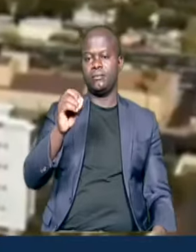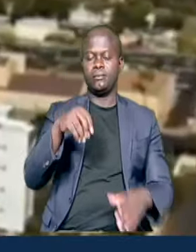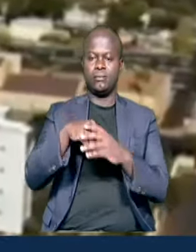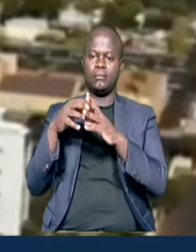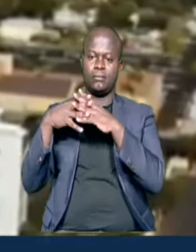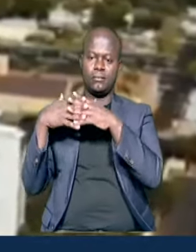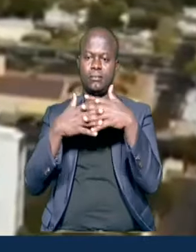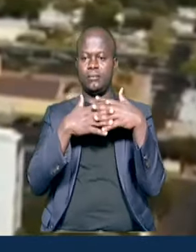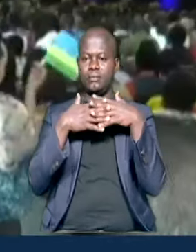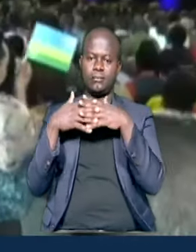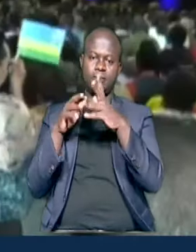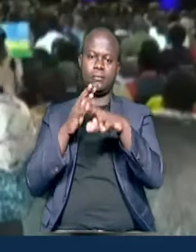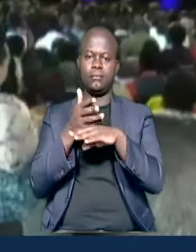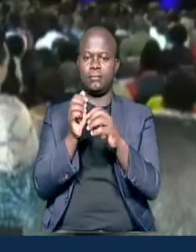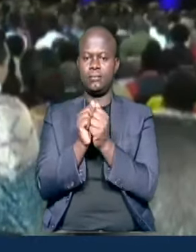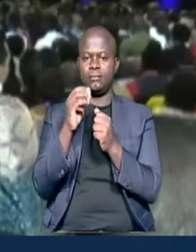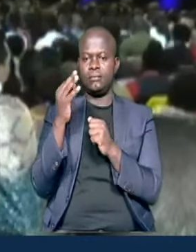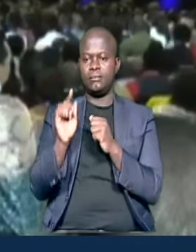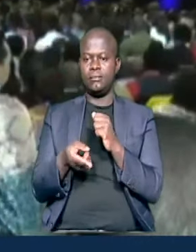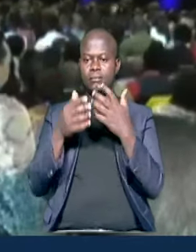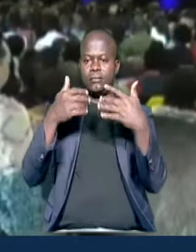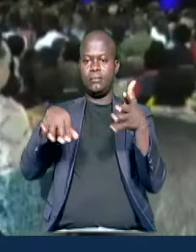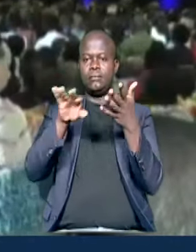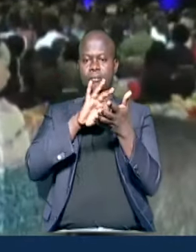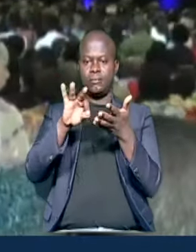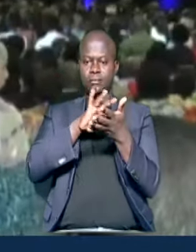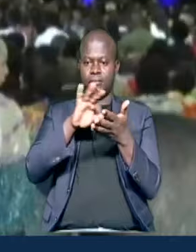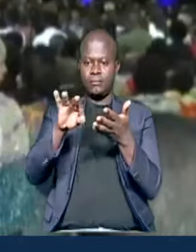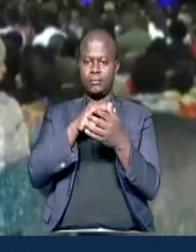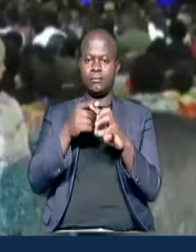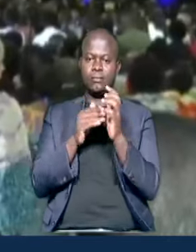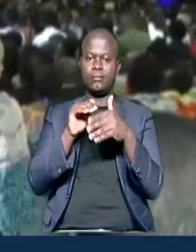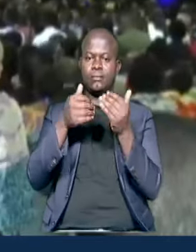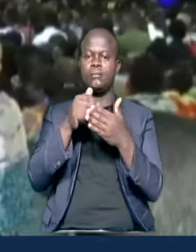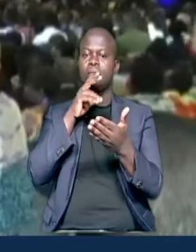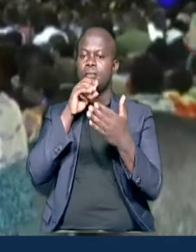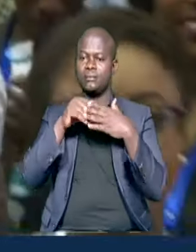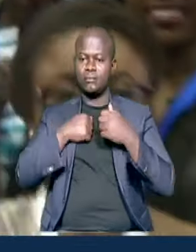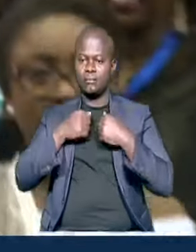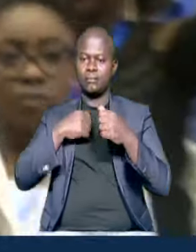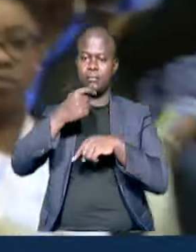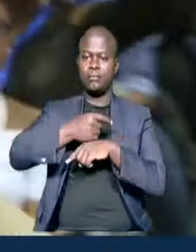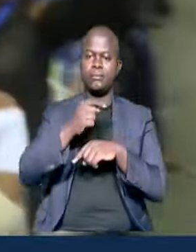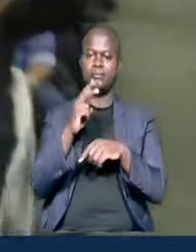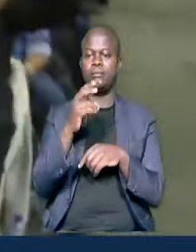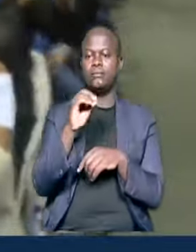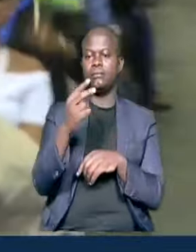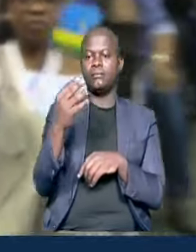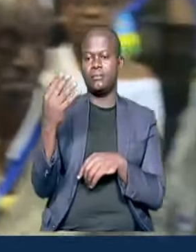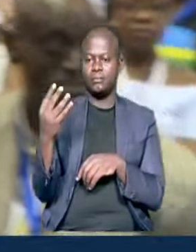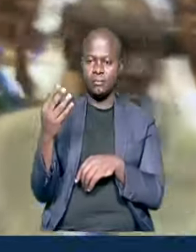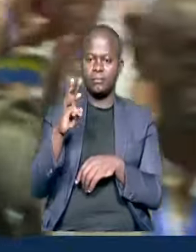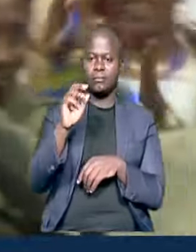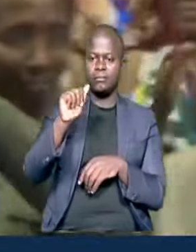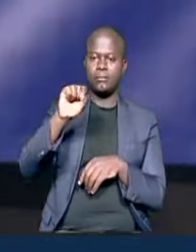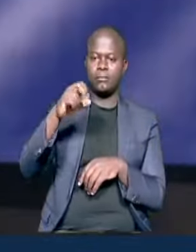Amerika abasaga 13,000 bamaze kwiyandikisha ndetse nibo bategerejwe muri Rwanda Day 2024 i